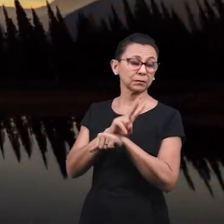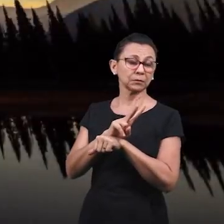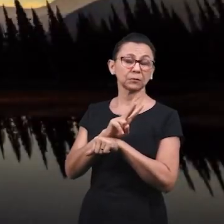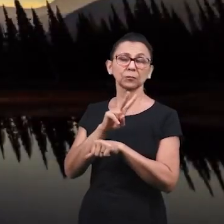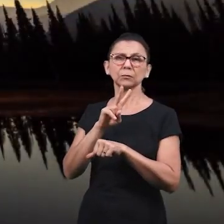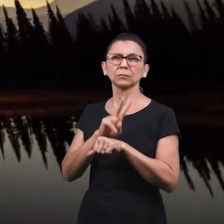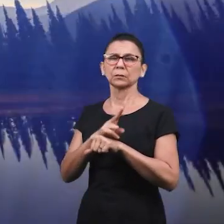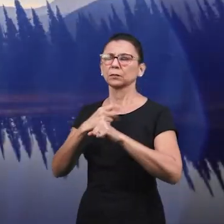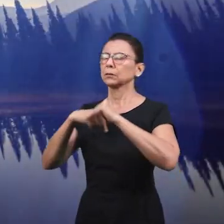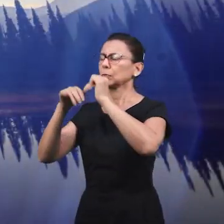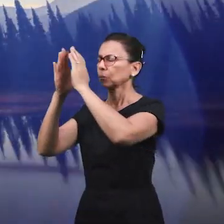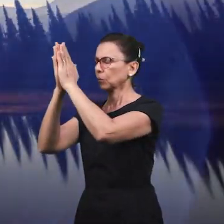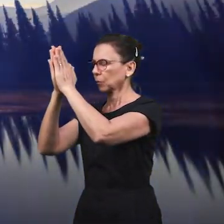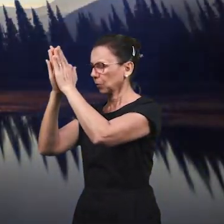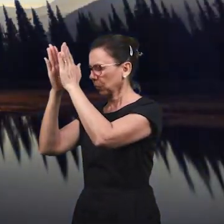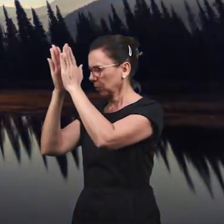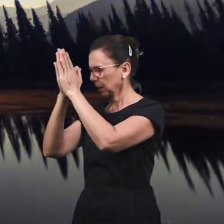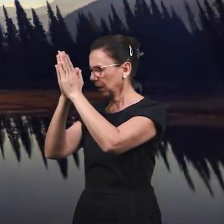que